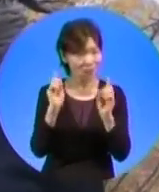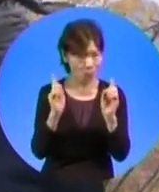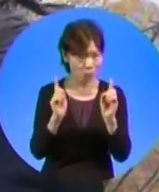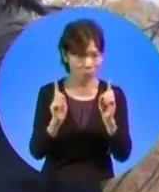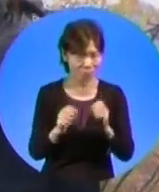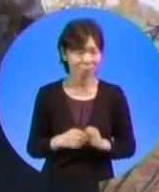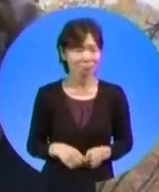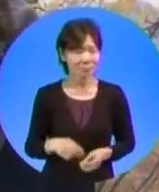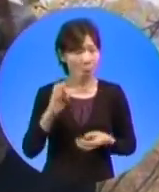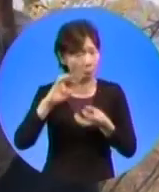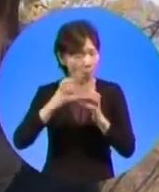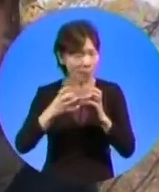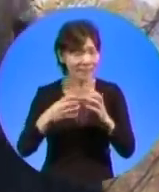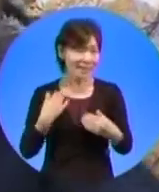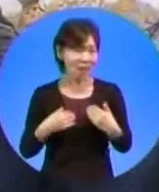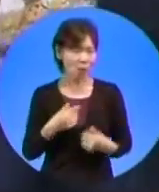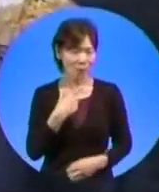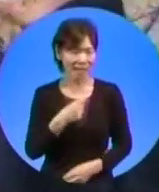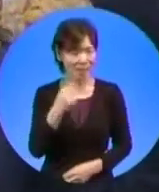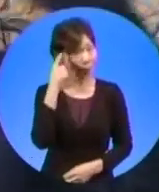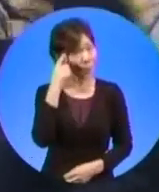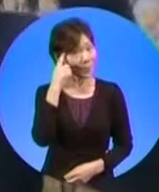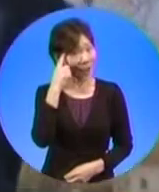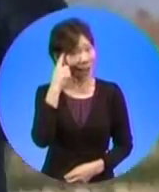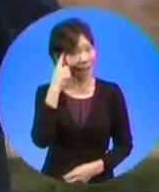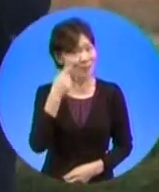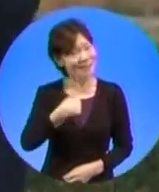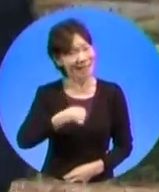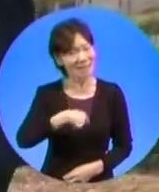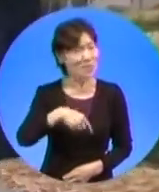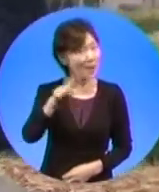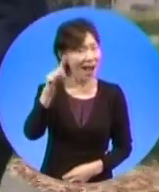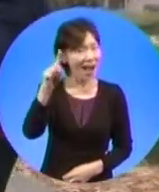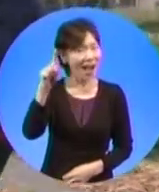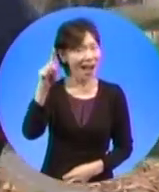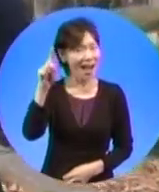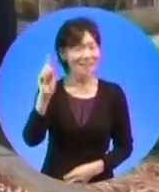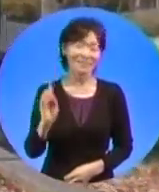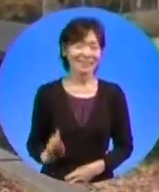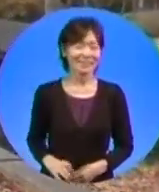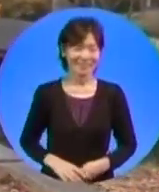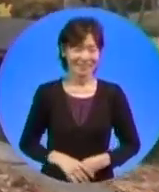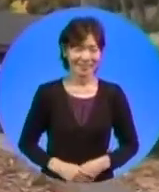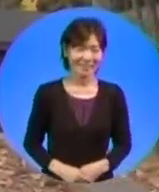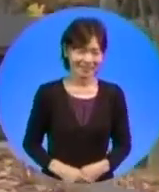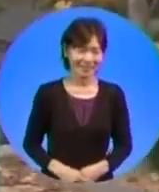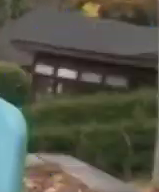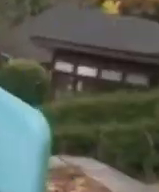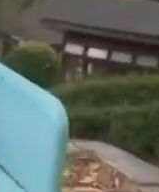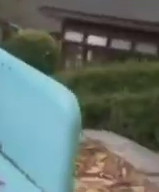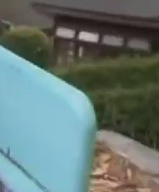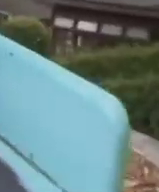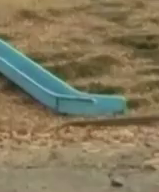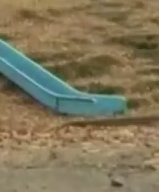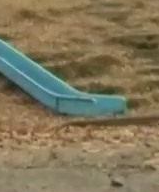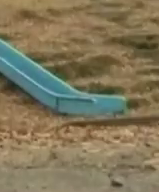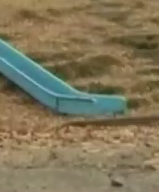いっきり楽しみたいと思います。では行ってきます。よーし、行くぞ。